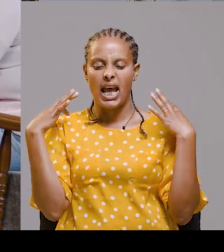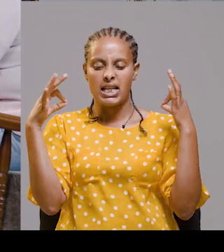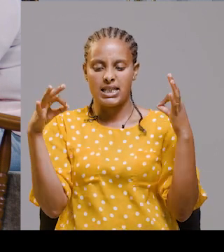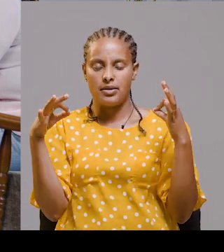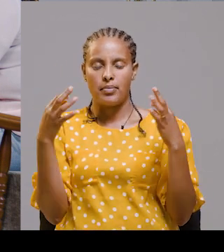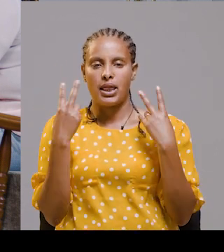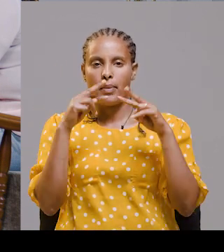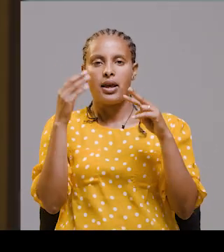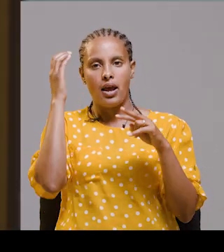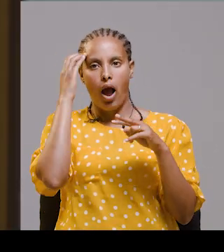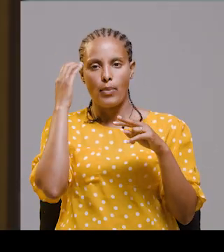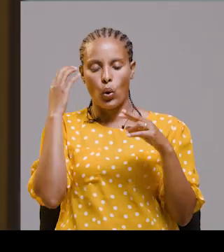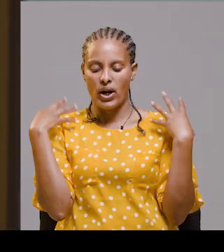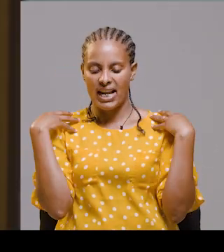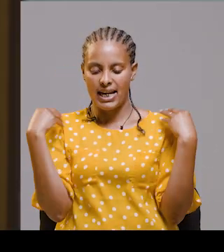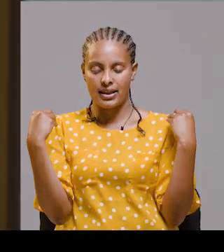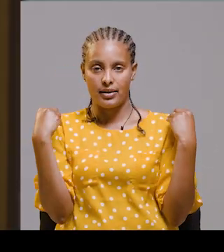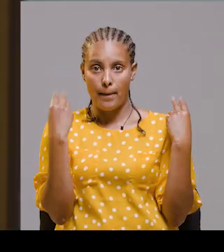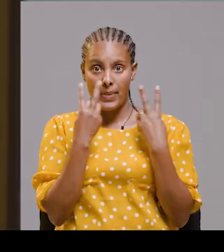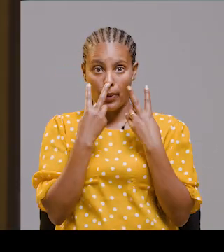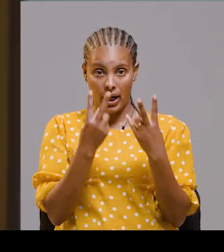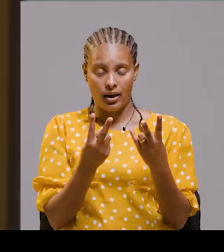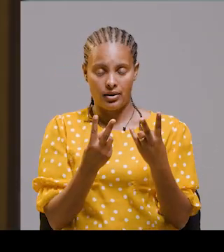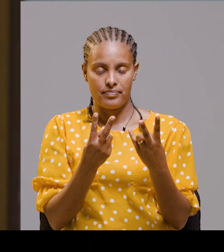ሜንታል ሄልዝን በተመለከተ፣ የአእምሮ ደህንነትን በተመለከተ፣